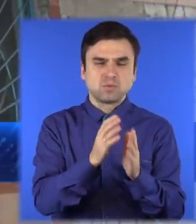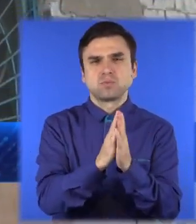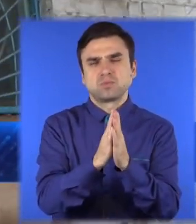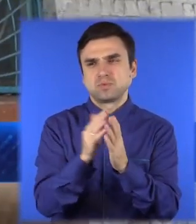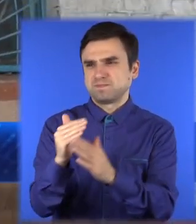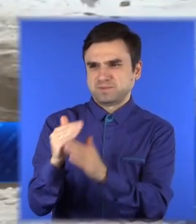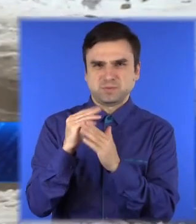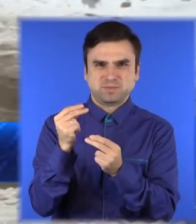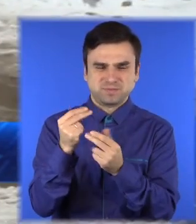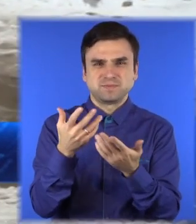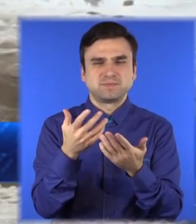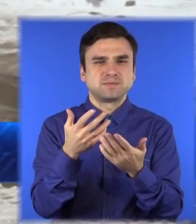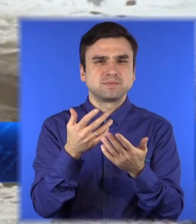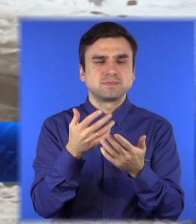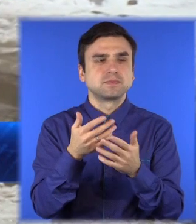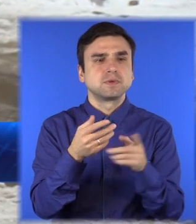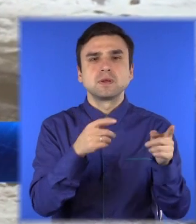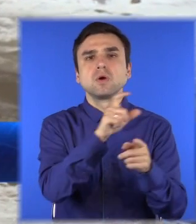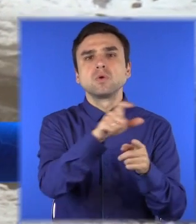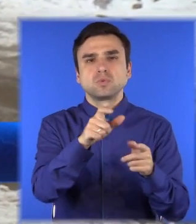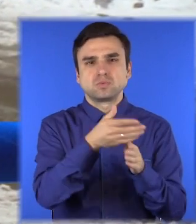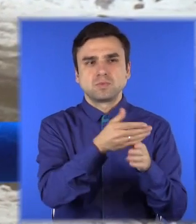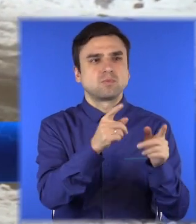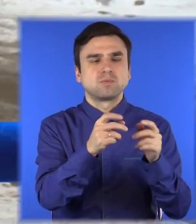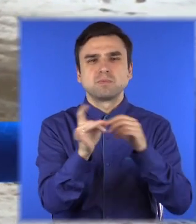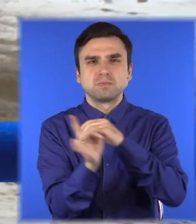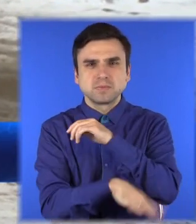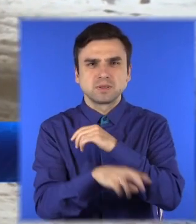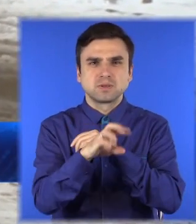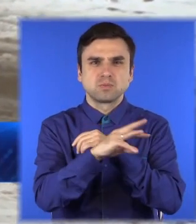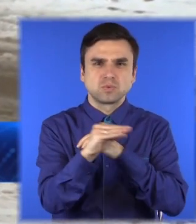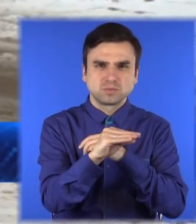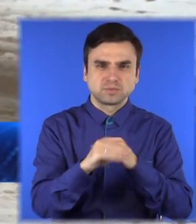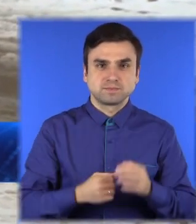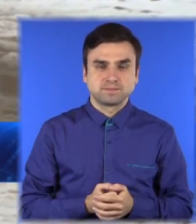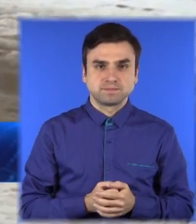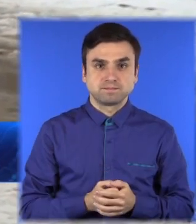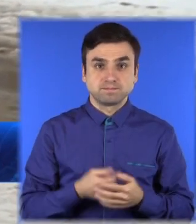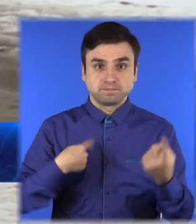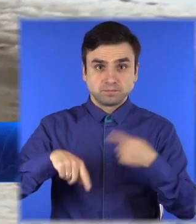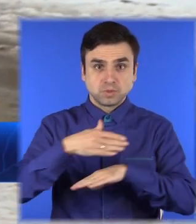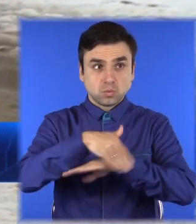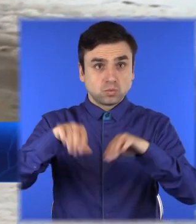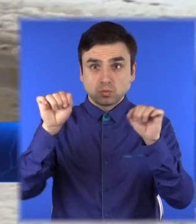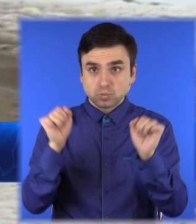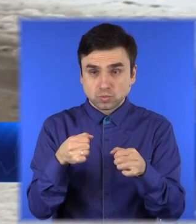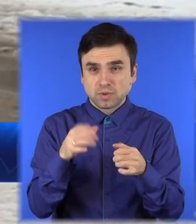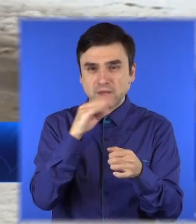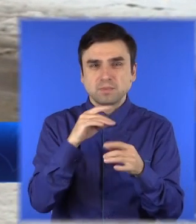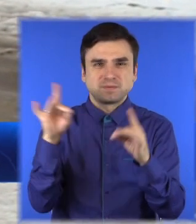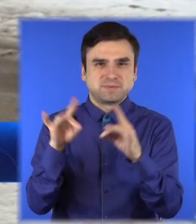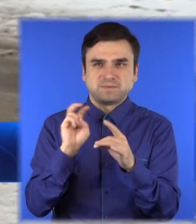безхатченків. Якщо ми ще можемо кудись зайти погрітись та випити гарячого чаю, то у безхатченків